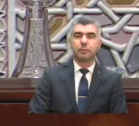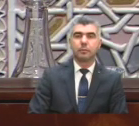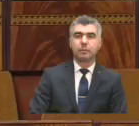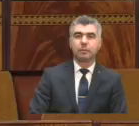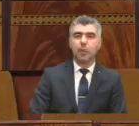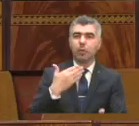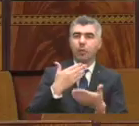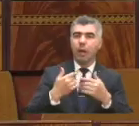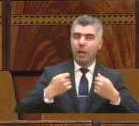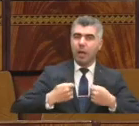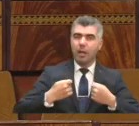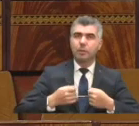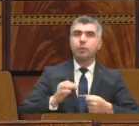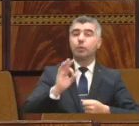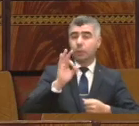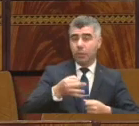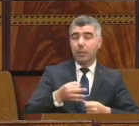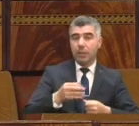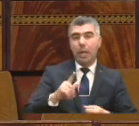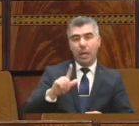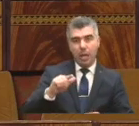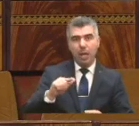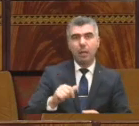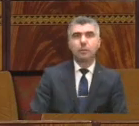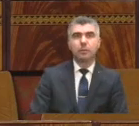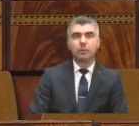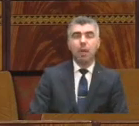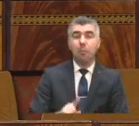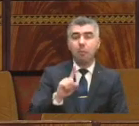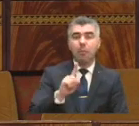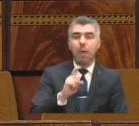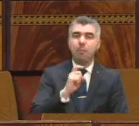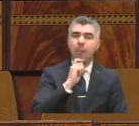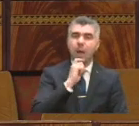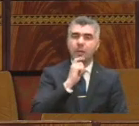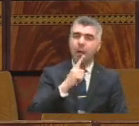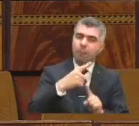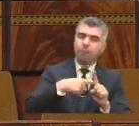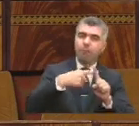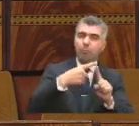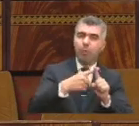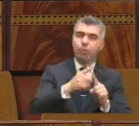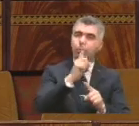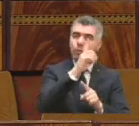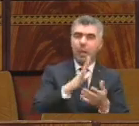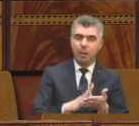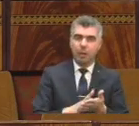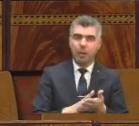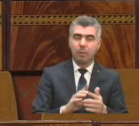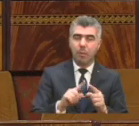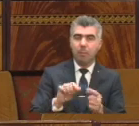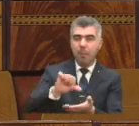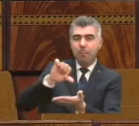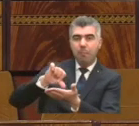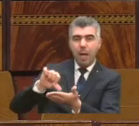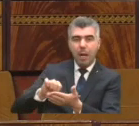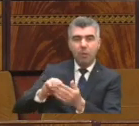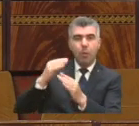وزير، نعم هادشي اللي قلتي كاين سيد الوزير، ولكن باقي طامحين في كثر، لأنه السيد الوزير المنطقة منطقة